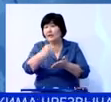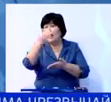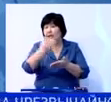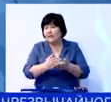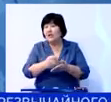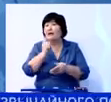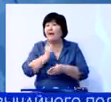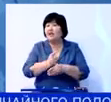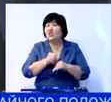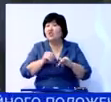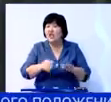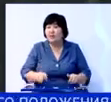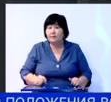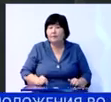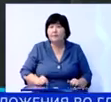и ограничения.